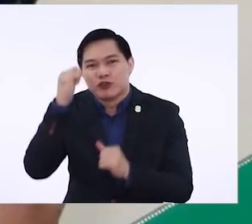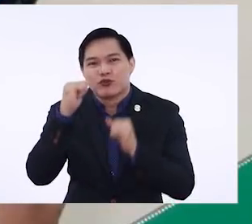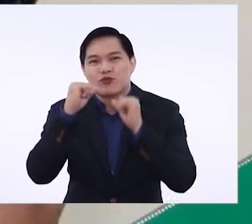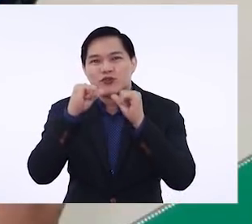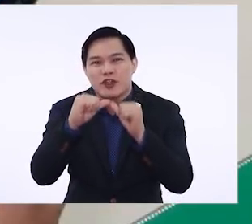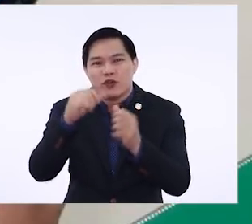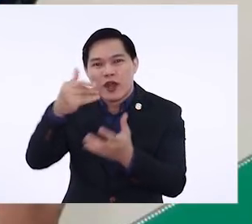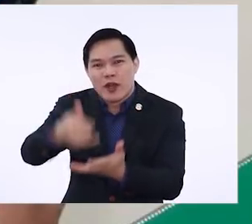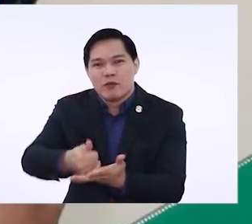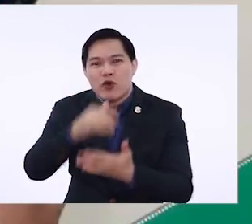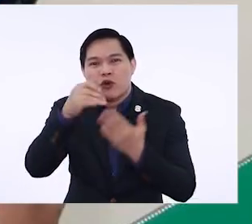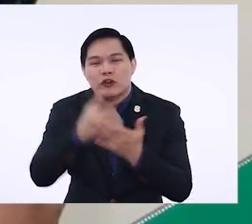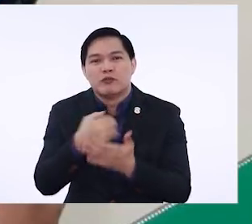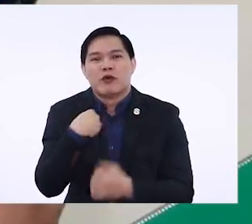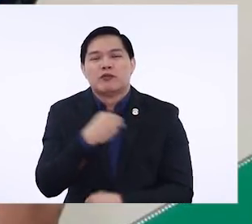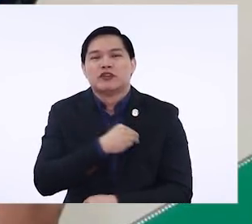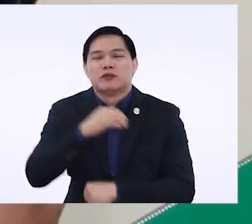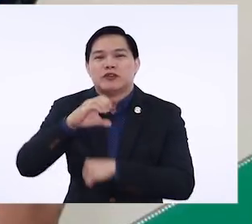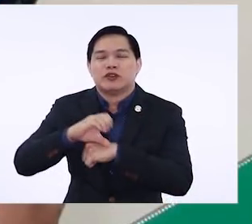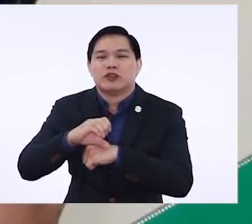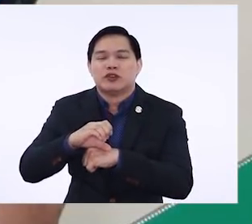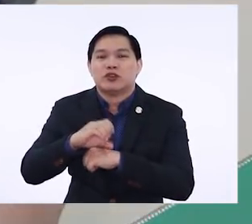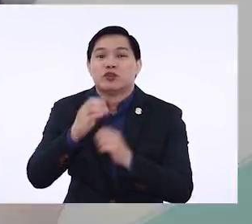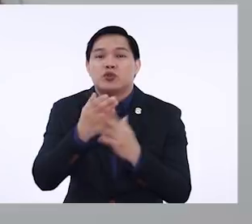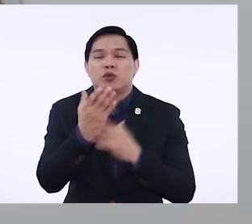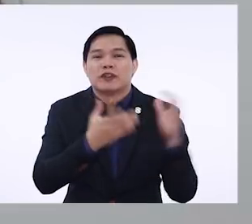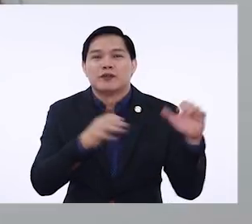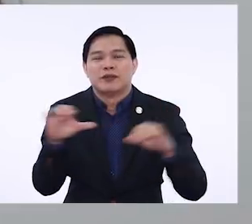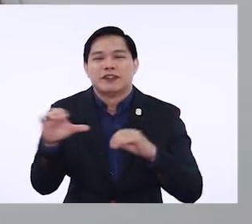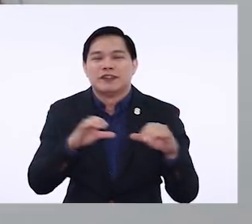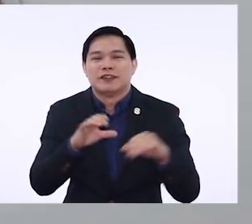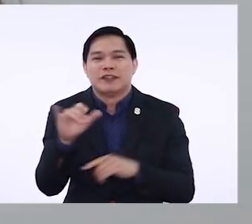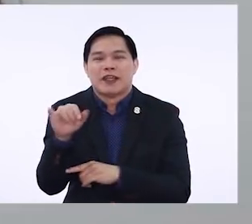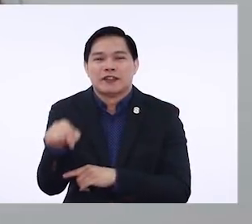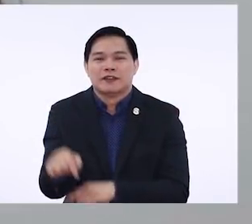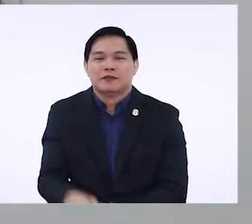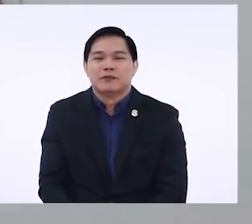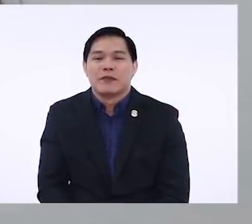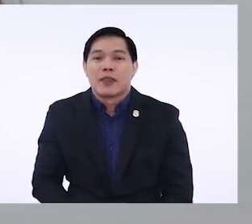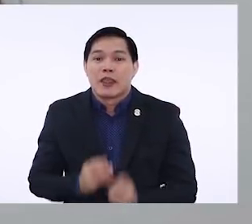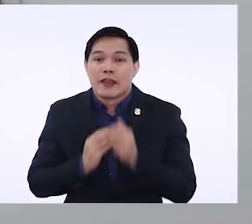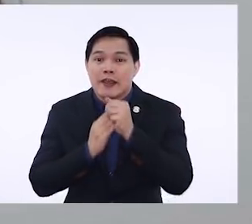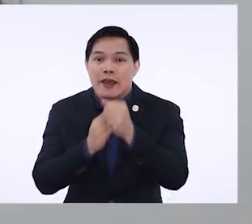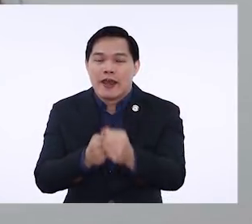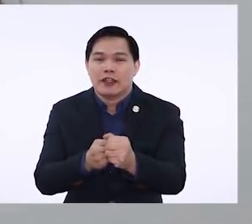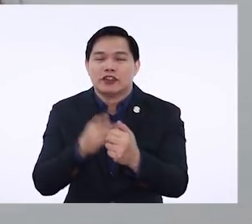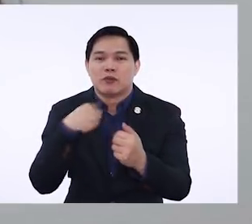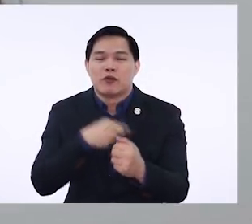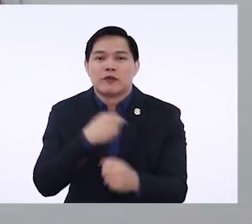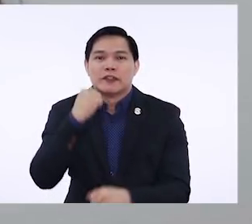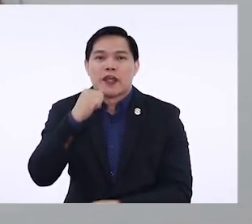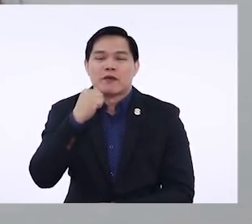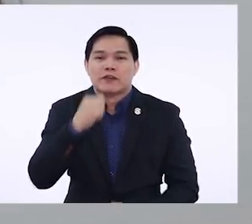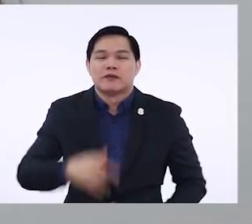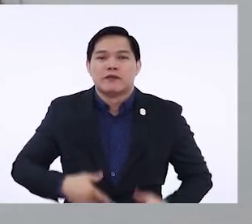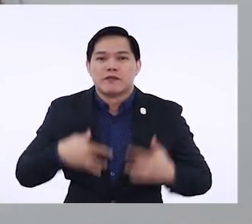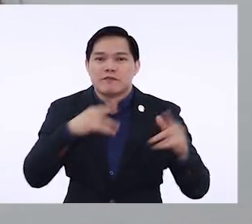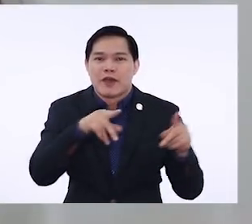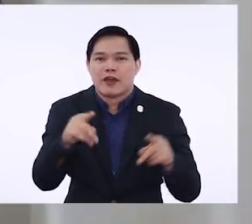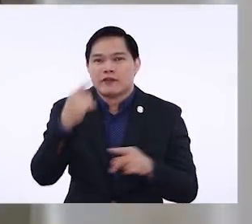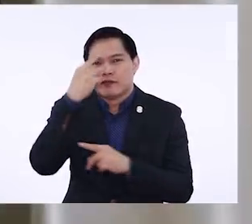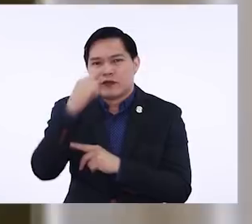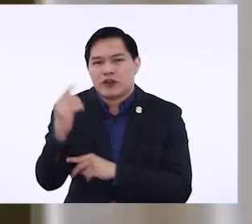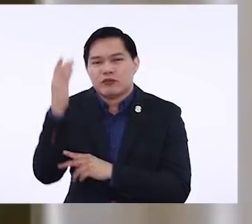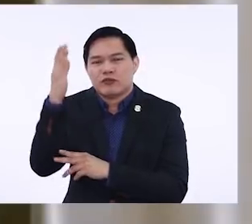help all the members inside the church through various church activities such as this, to guide us in our daily living and planning for the